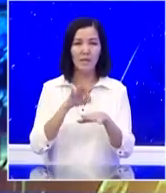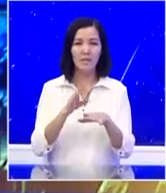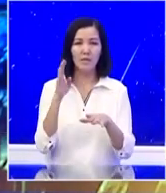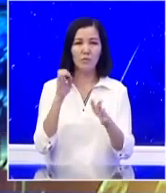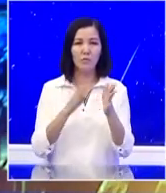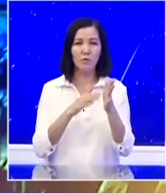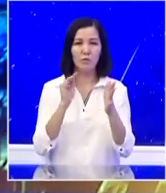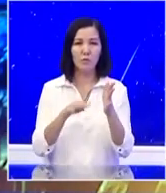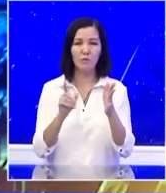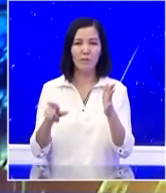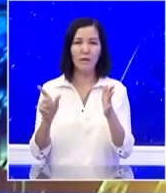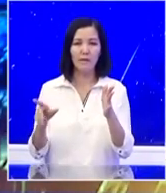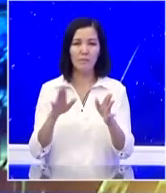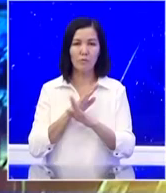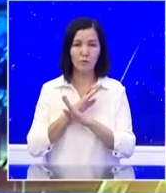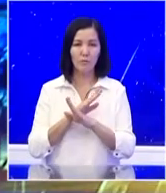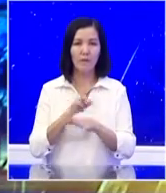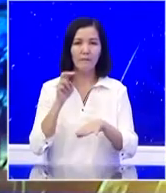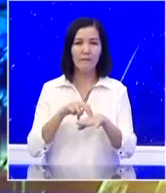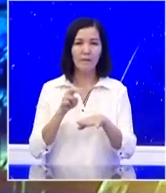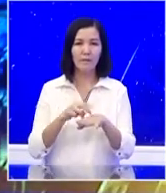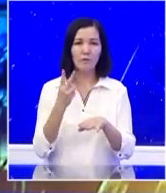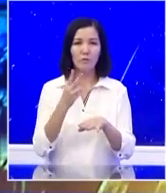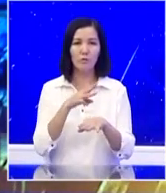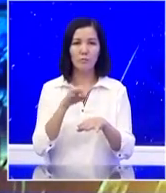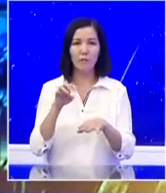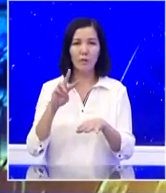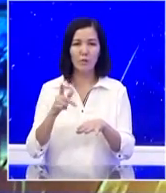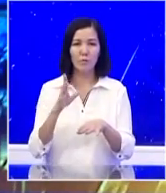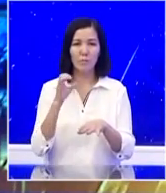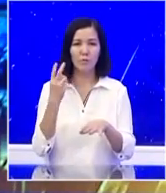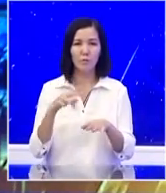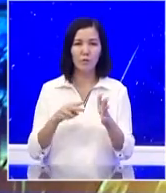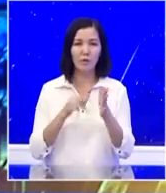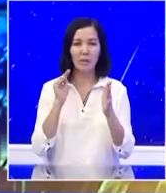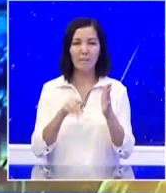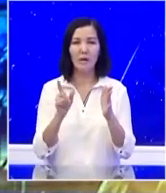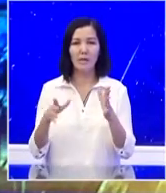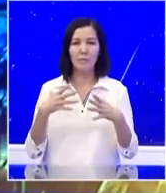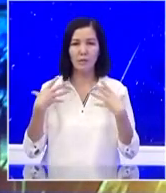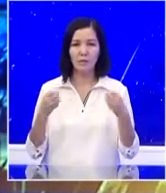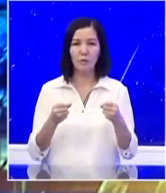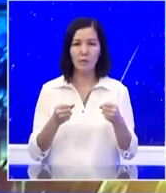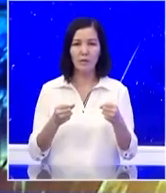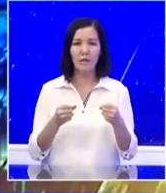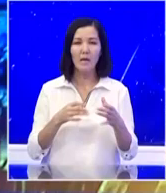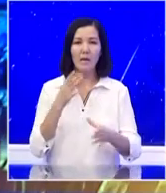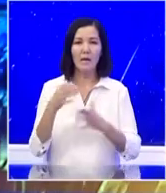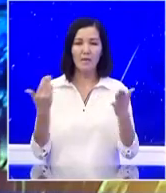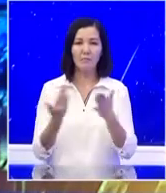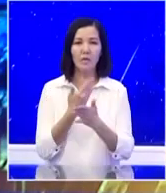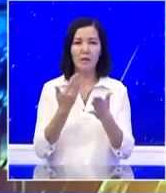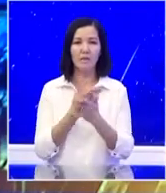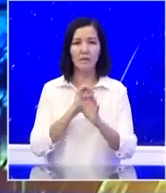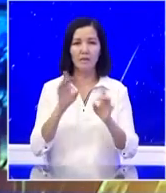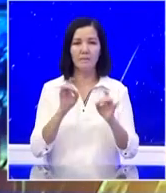індеттен 409 мың адам көз жұмған. Дәрігерлер 3 миллион 537 мыңға жуық науқасты айықтырып, қатарға қосыпты.